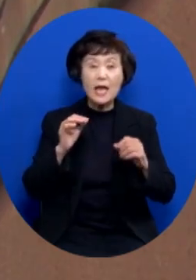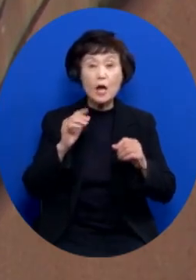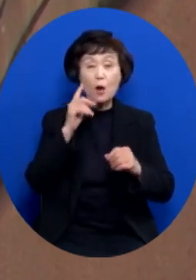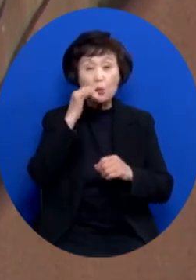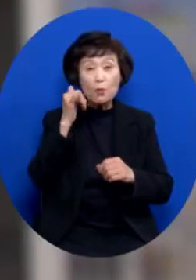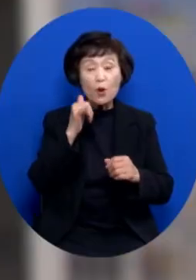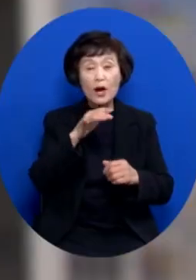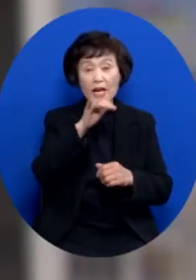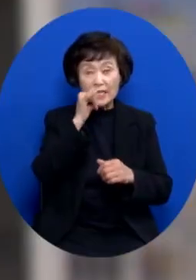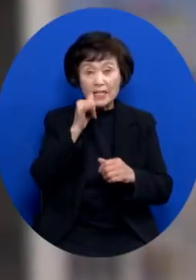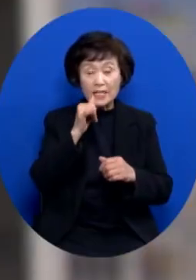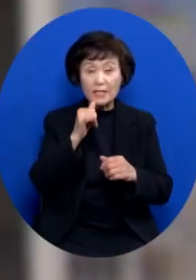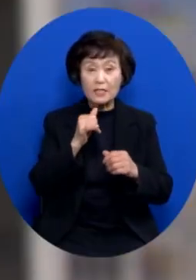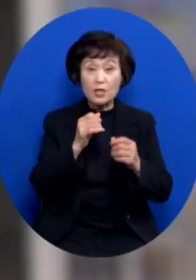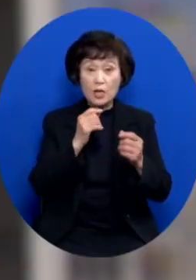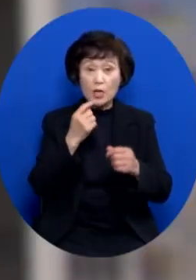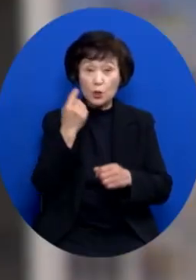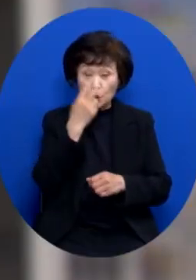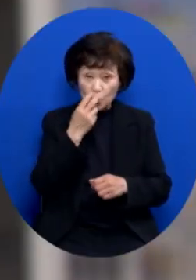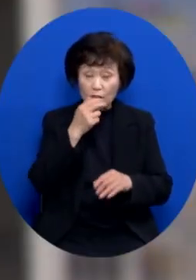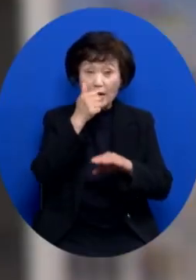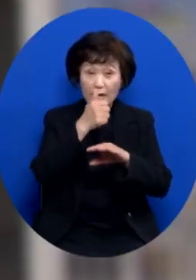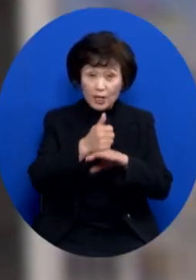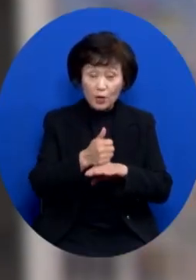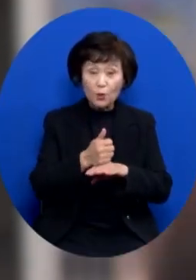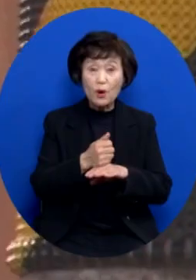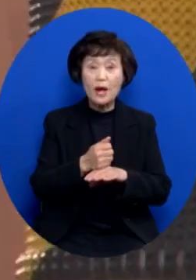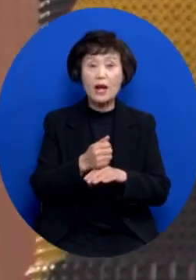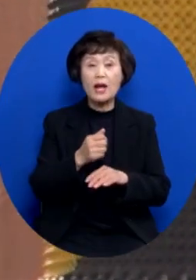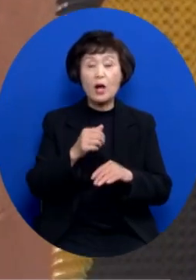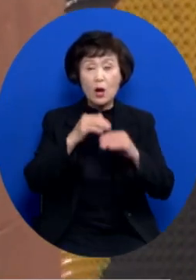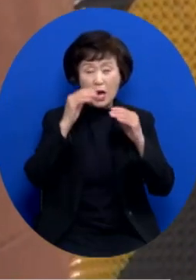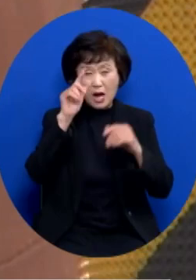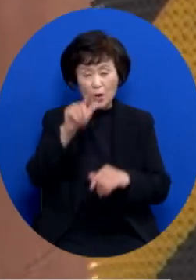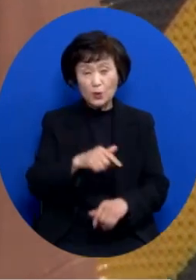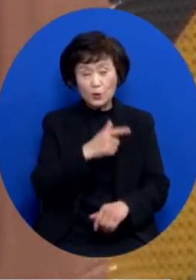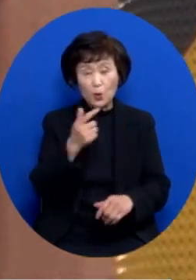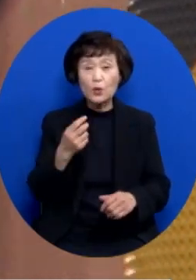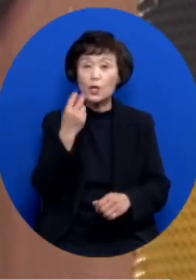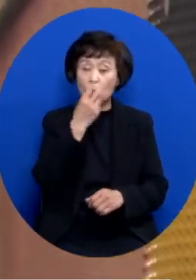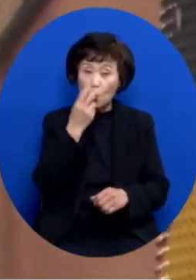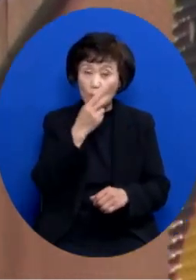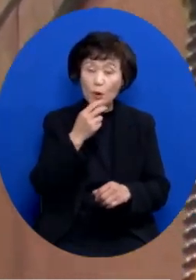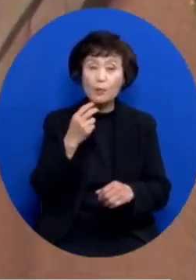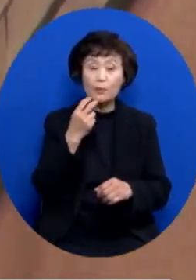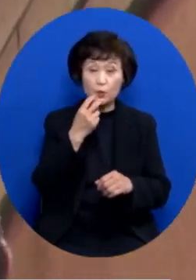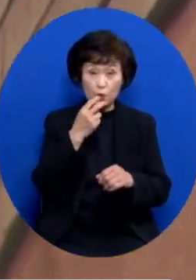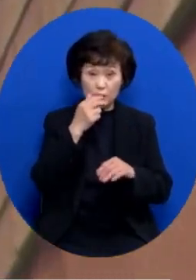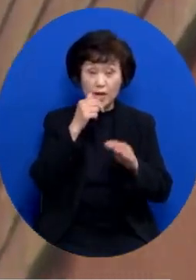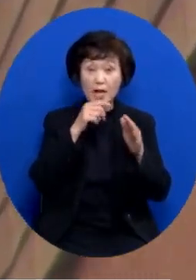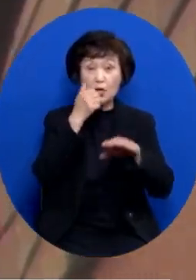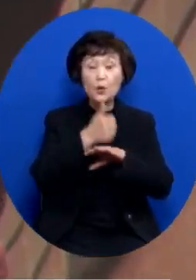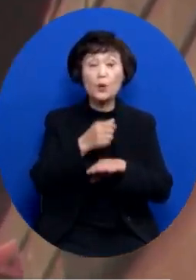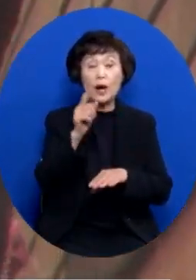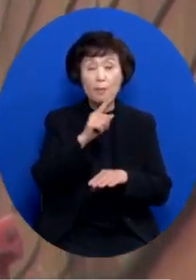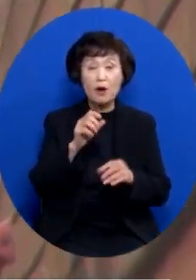대상으로 실시한 2023년도 범정부 온종일 돌봄 수요 조사에서